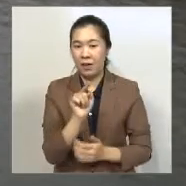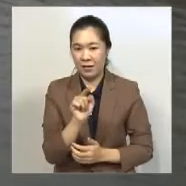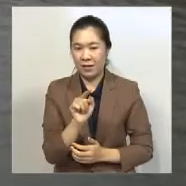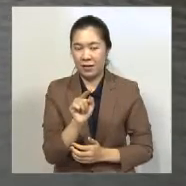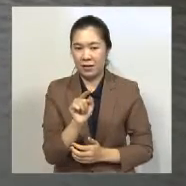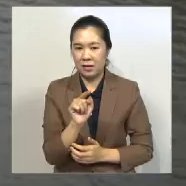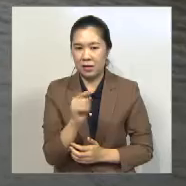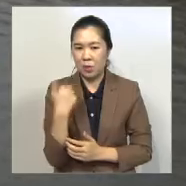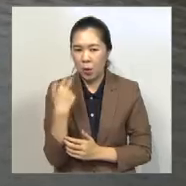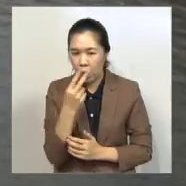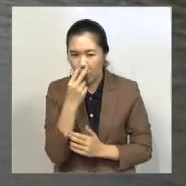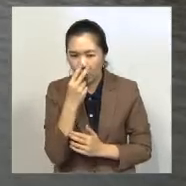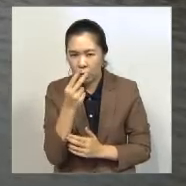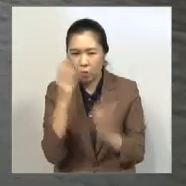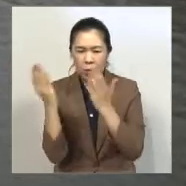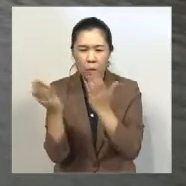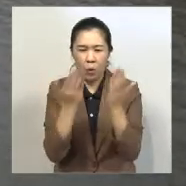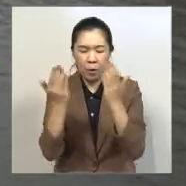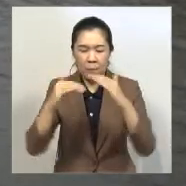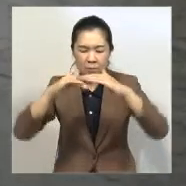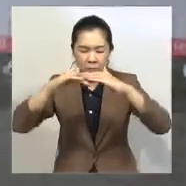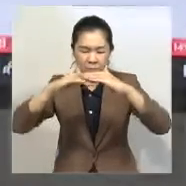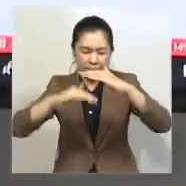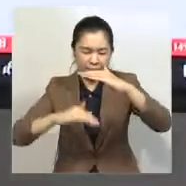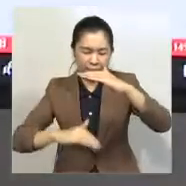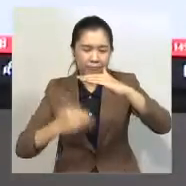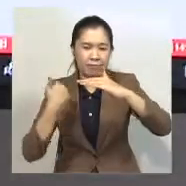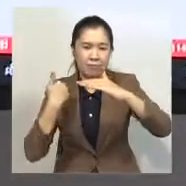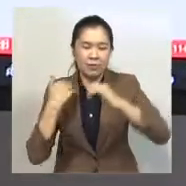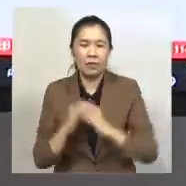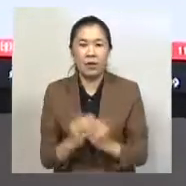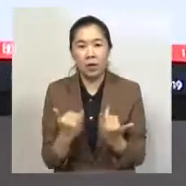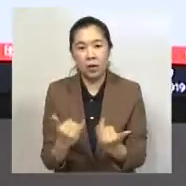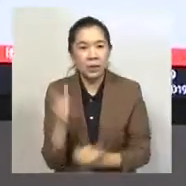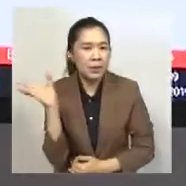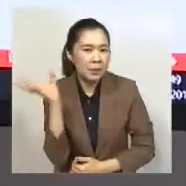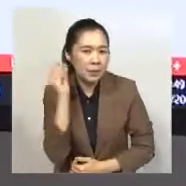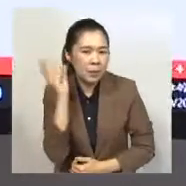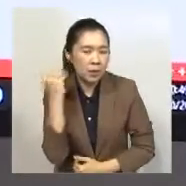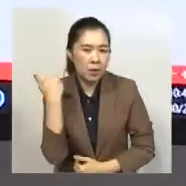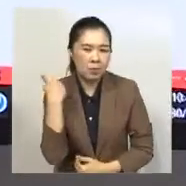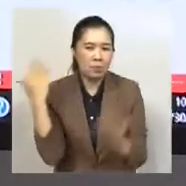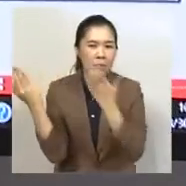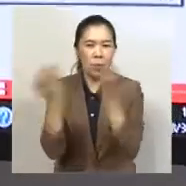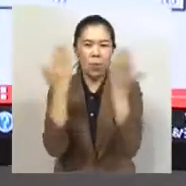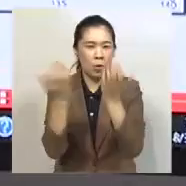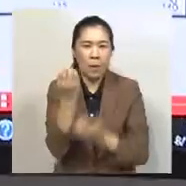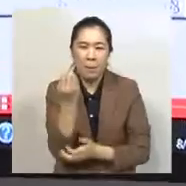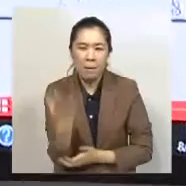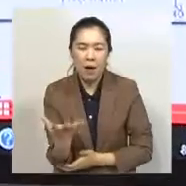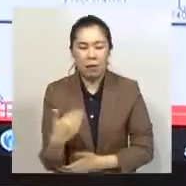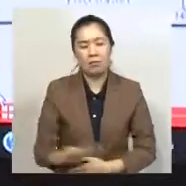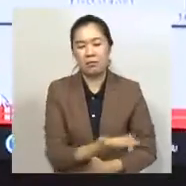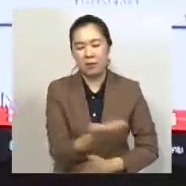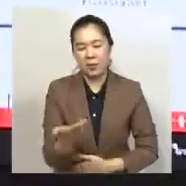นวเนี่ยมันค่อนข้างต่ำนะมันไม่ขึ้นสูง ตอนนี้ก็มีข่าวพูดกันมากมายนะคะถึงอีกพายุหนึ่งลูกหลายคนก็กังว